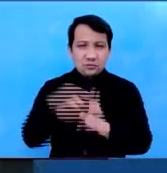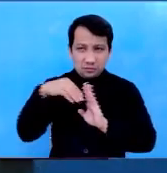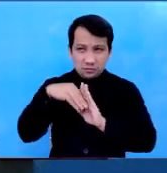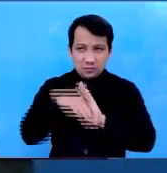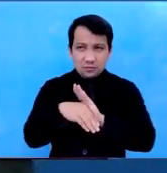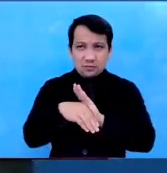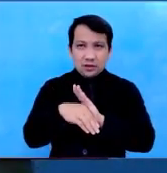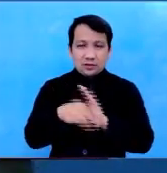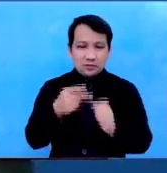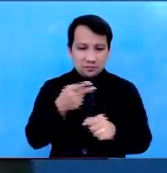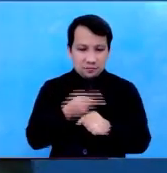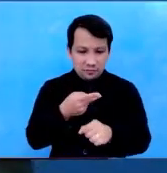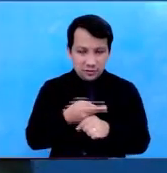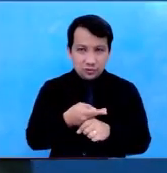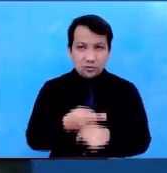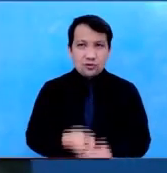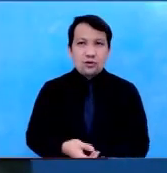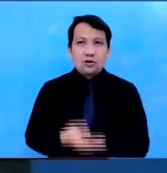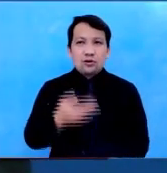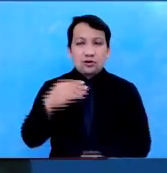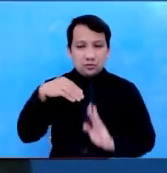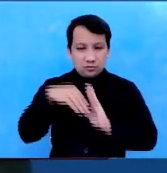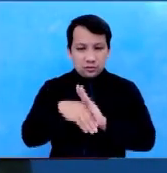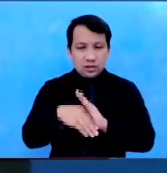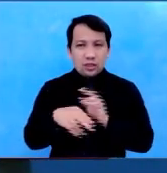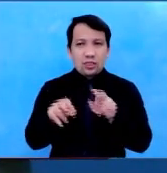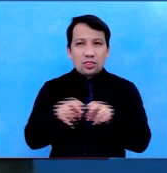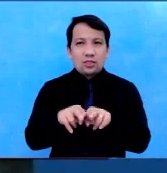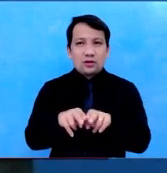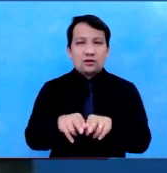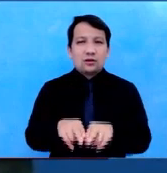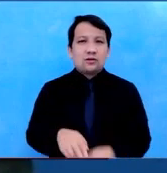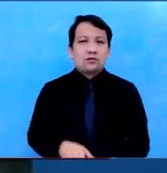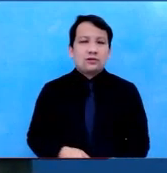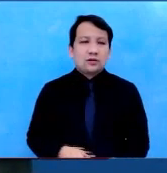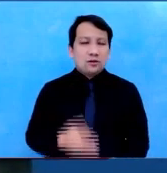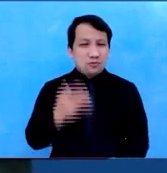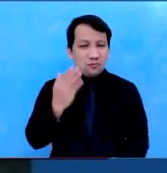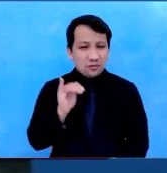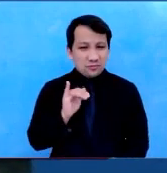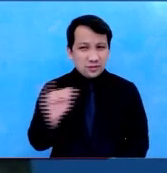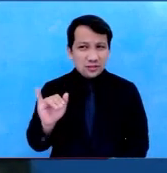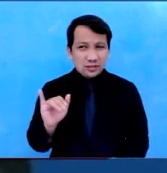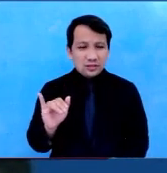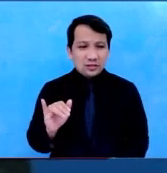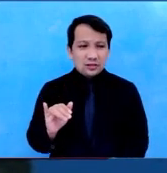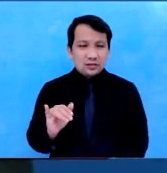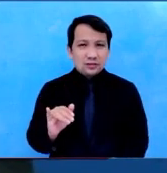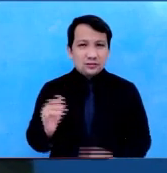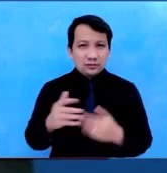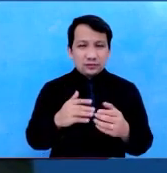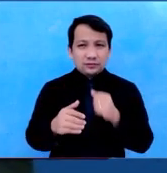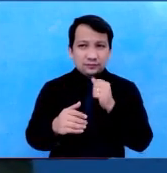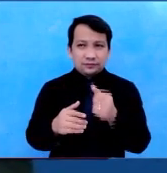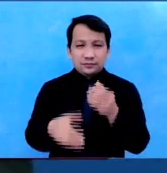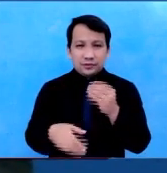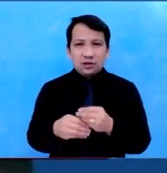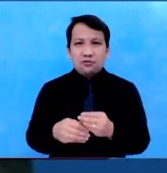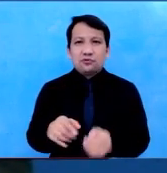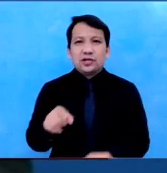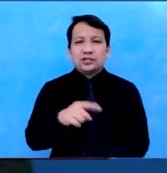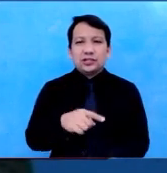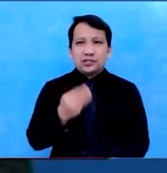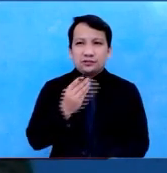foreign exchange pressures are not unique to the peso. At the same time, the peso's movements are a natural consequence